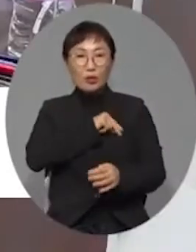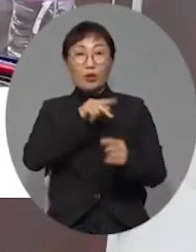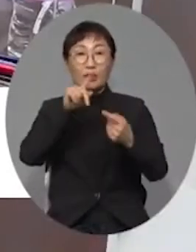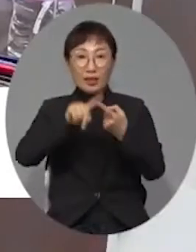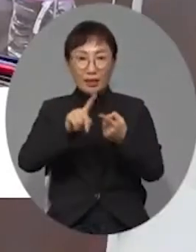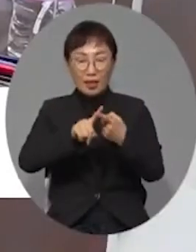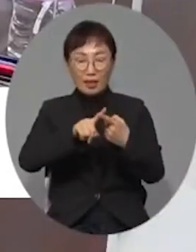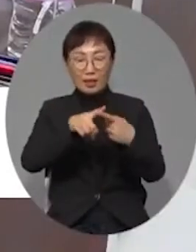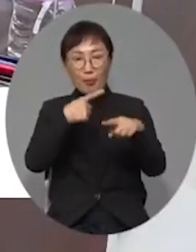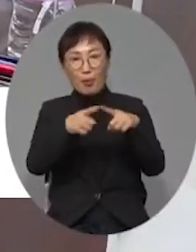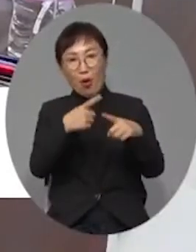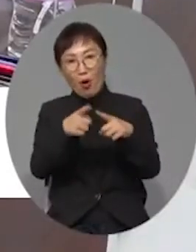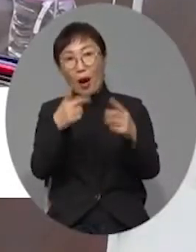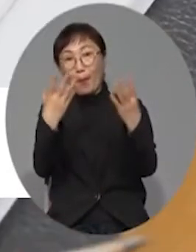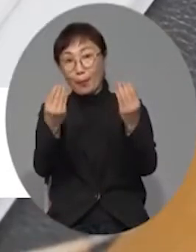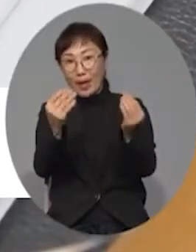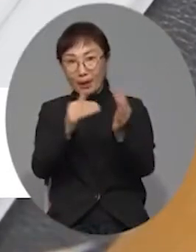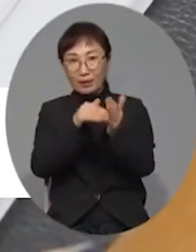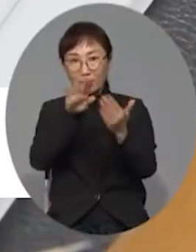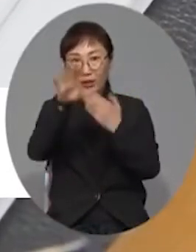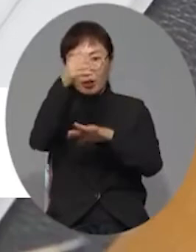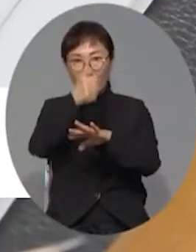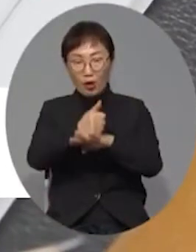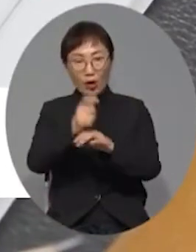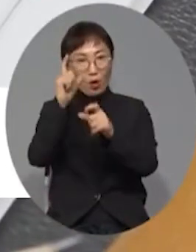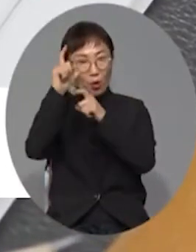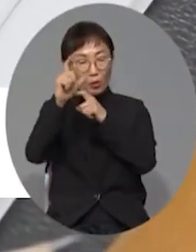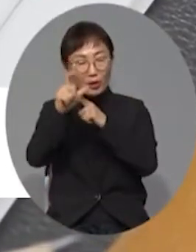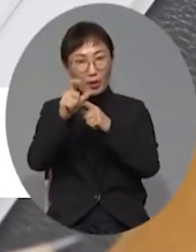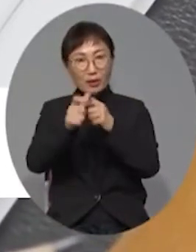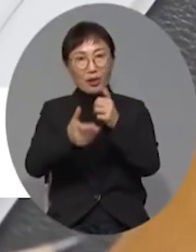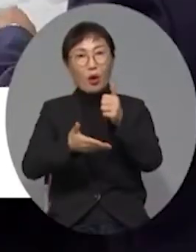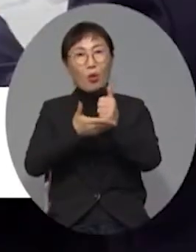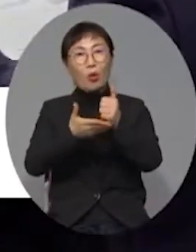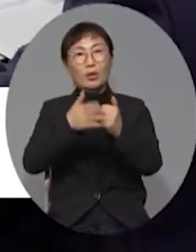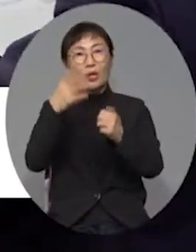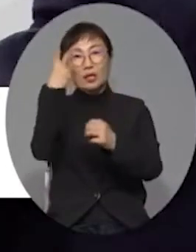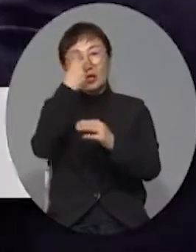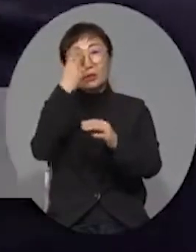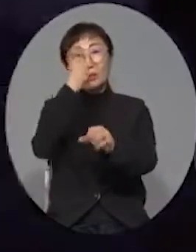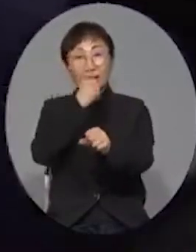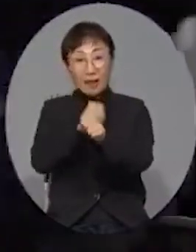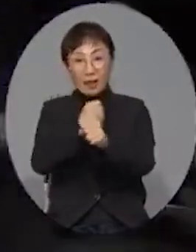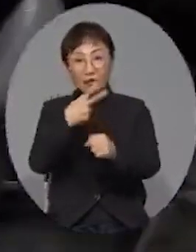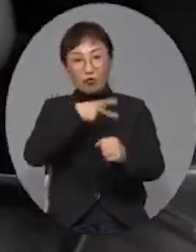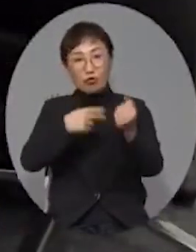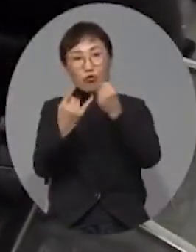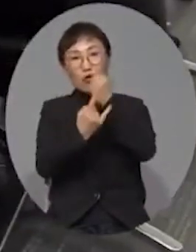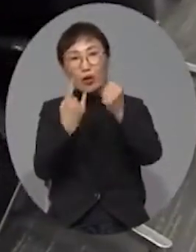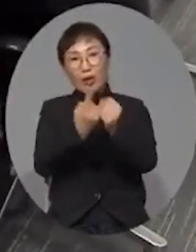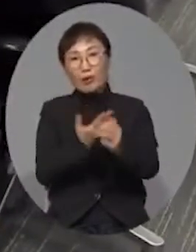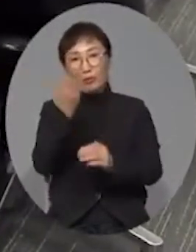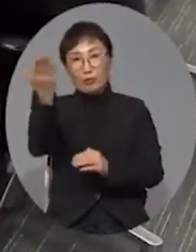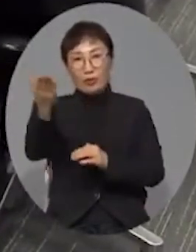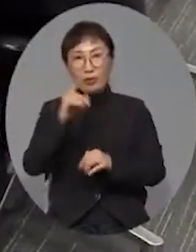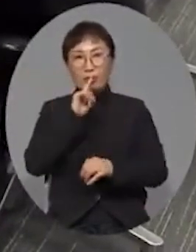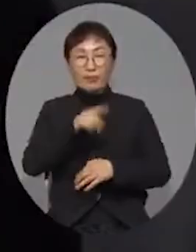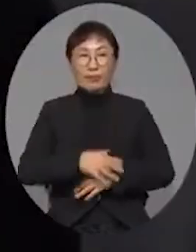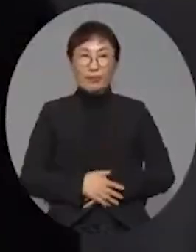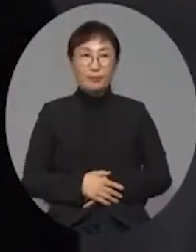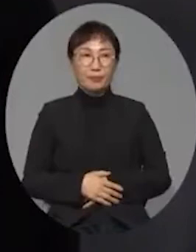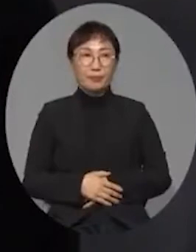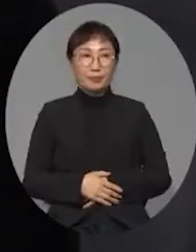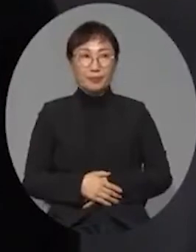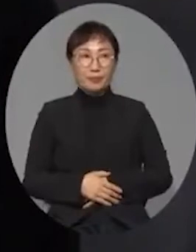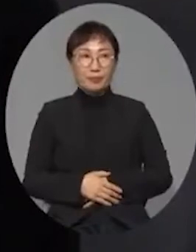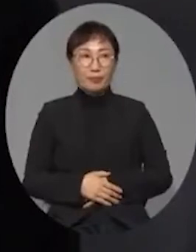작업을 마무리한 뒤 결과를 봉인해 공천심사위원회에 넘긴다는 계획입니다. 정량적인 부분을